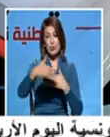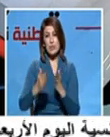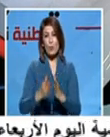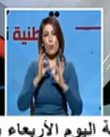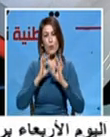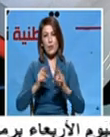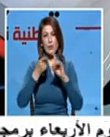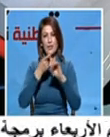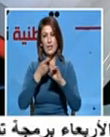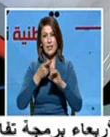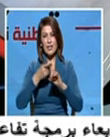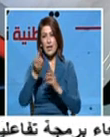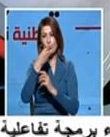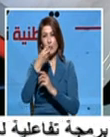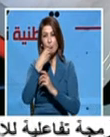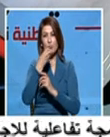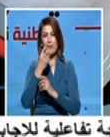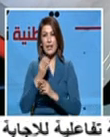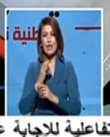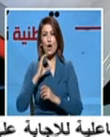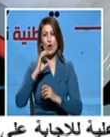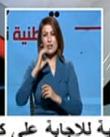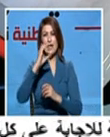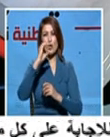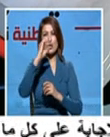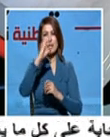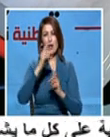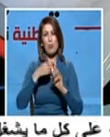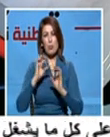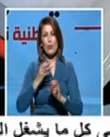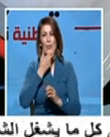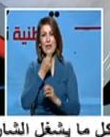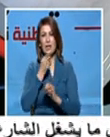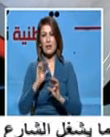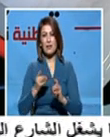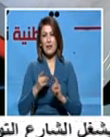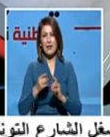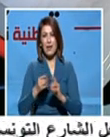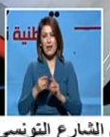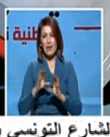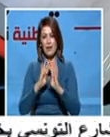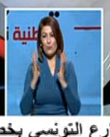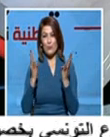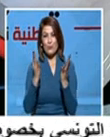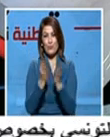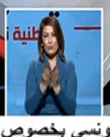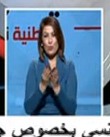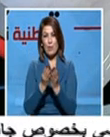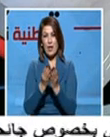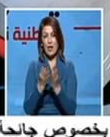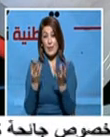ادويه حياتيه كيما الناس اللي عندها السرطان، كيفاش تعاملتوا مع هذا؟ والمنظومه نتاعكم انا نعرفها قاعده ماشيه